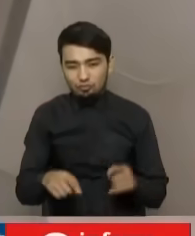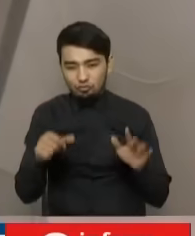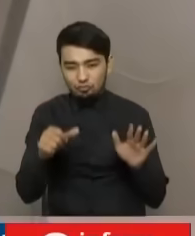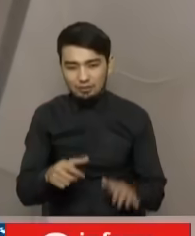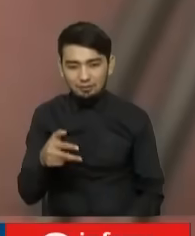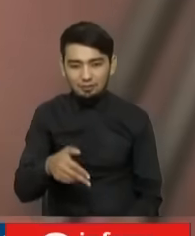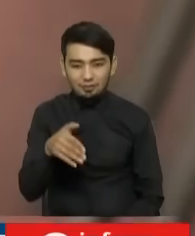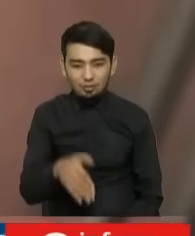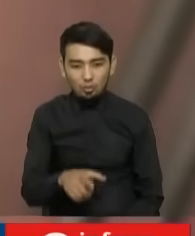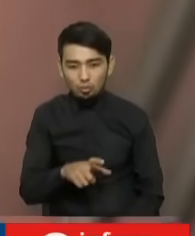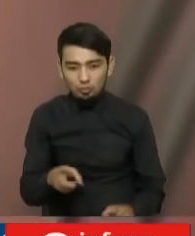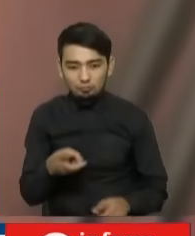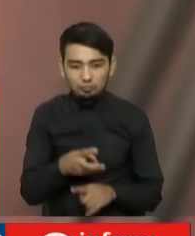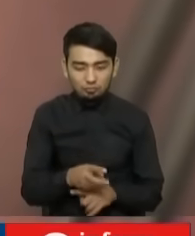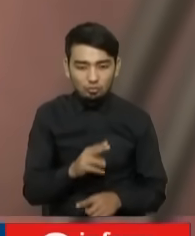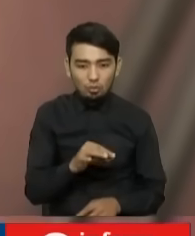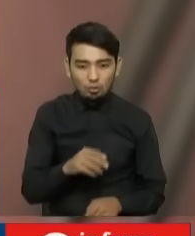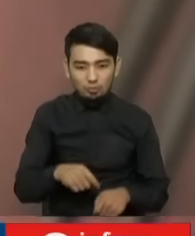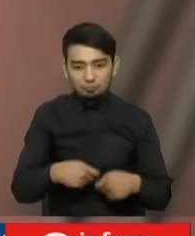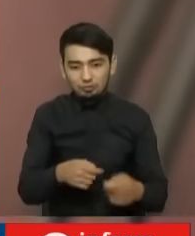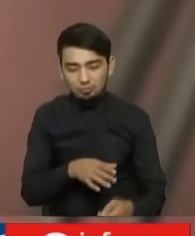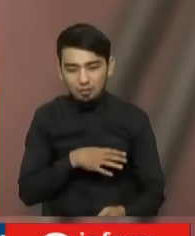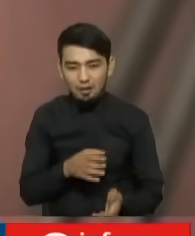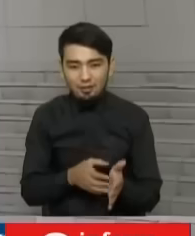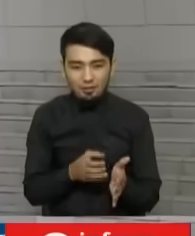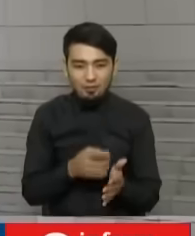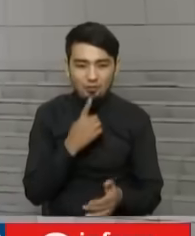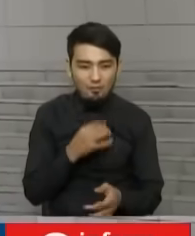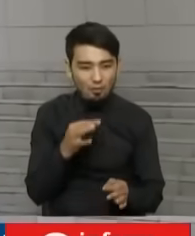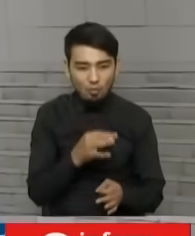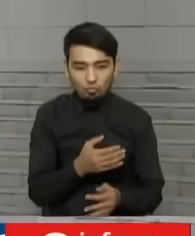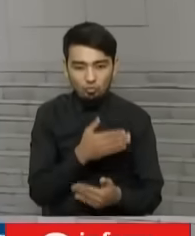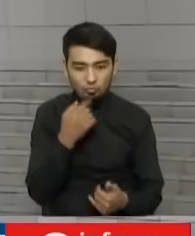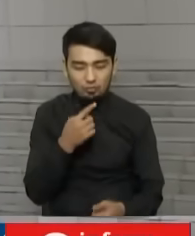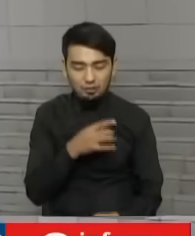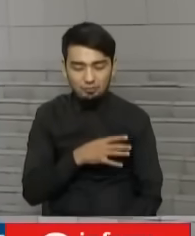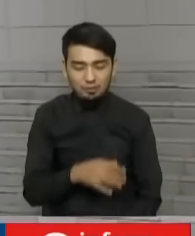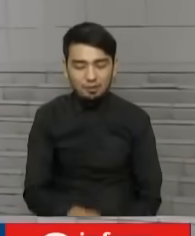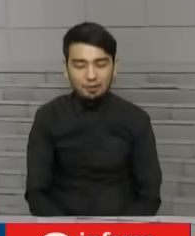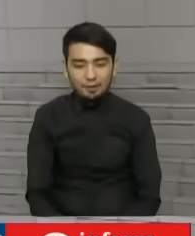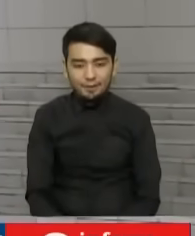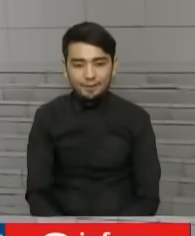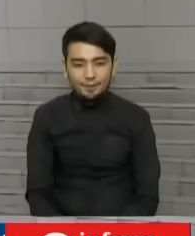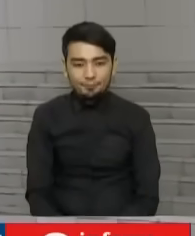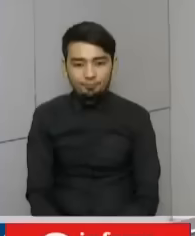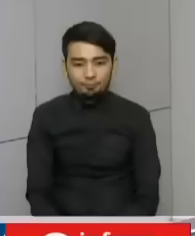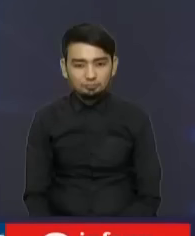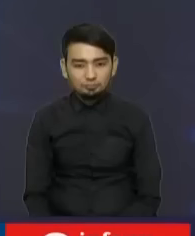болған. Сондықтан қан тапшылығы жоқ дейді өңірдегі мамандар. Айгүл Мырзағалиқызы, информбюро, Ақмола